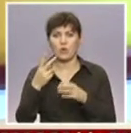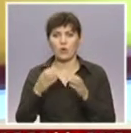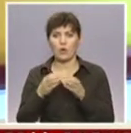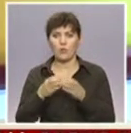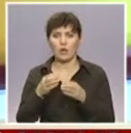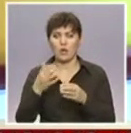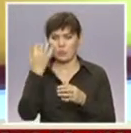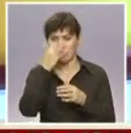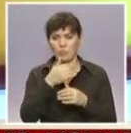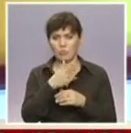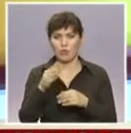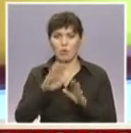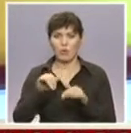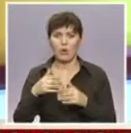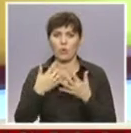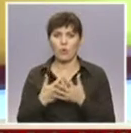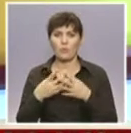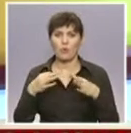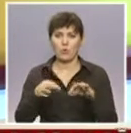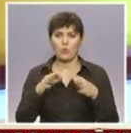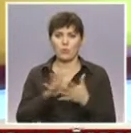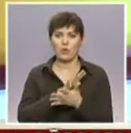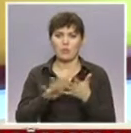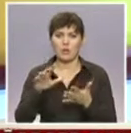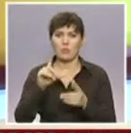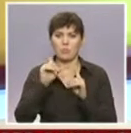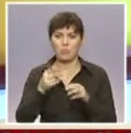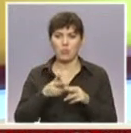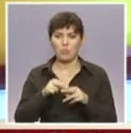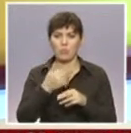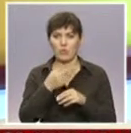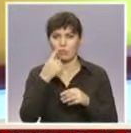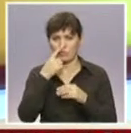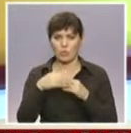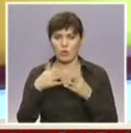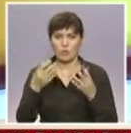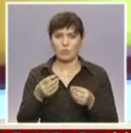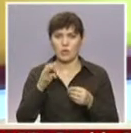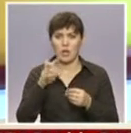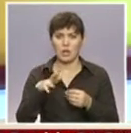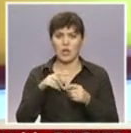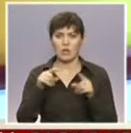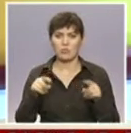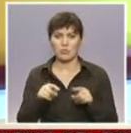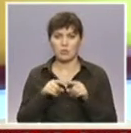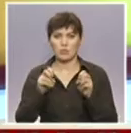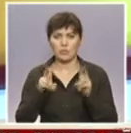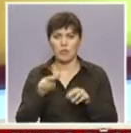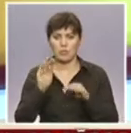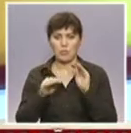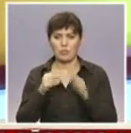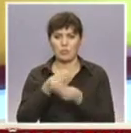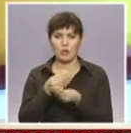топтағы зағип жандар бұдан былай қоғамдық көлікте тегін қатынайтын болады. Оларға жақын күндері Брайль қарпымен жасалған арнайы